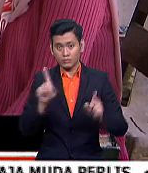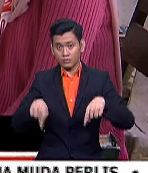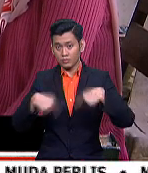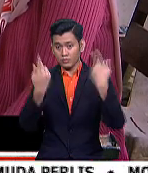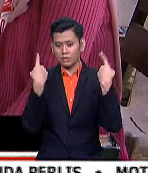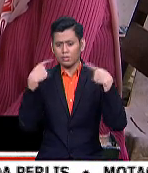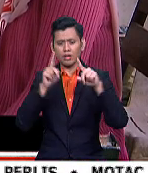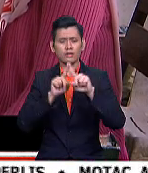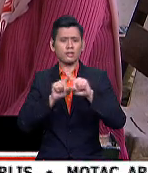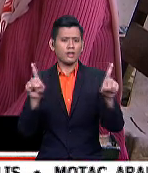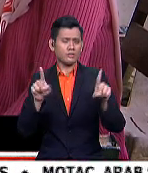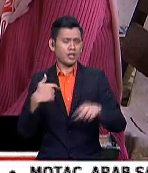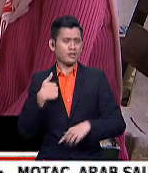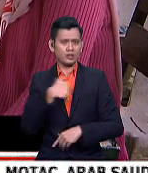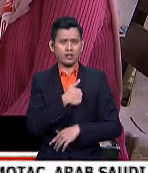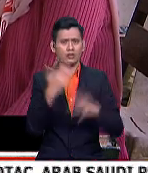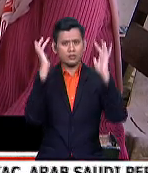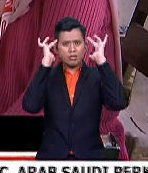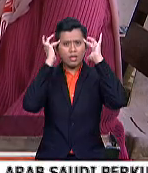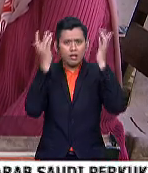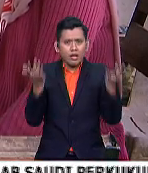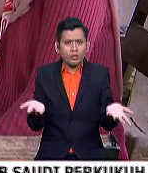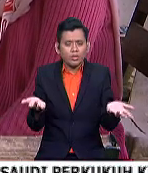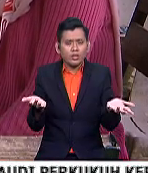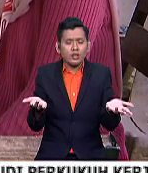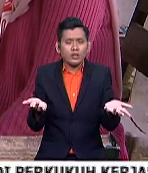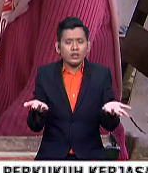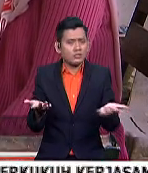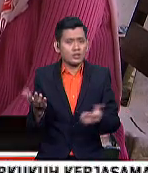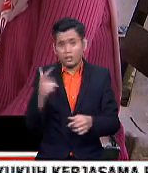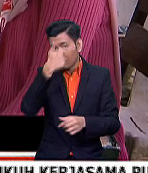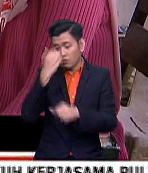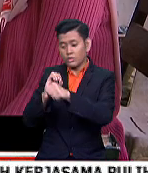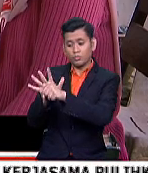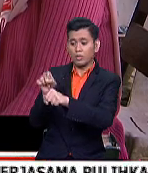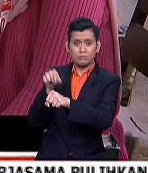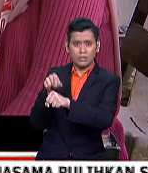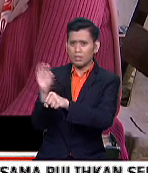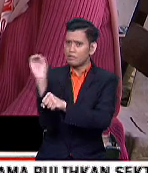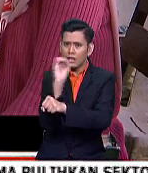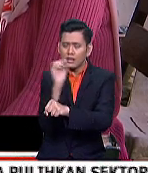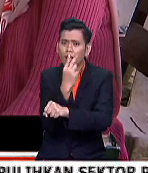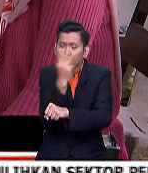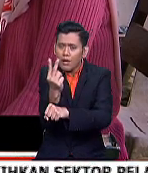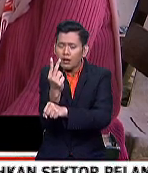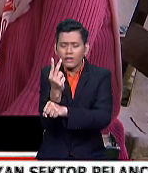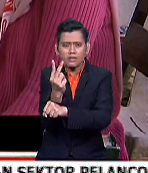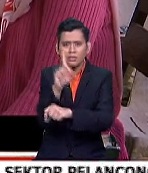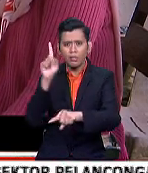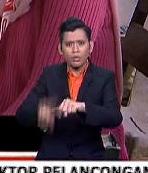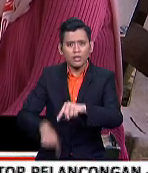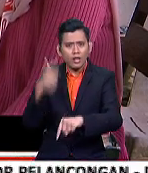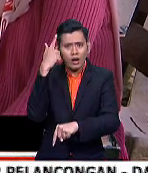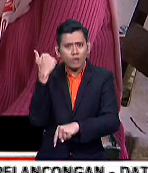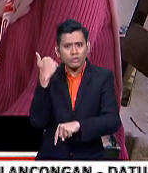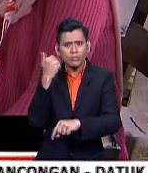kita dah cakap pun tak kenal dah. Dia main benda tak nampak. Tapi dah awak tak ada lagi, semua adalah.